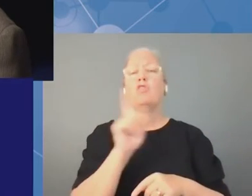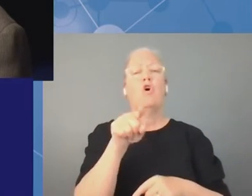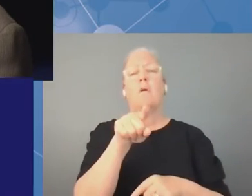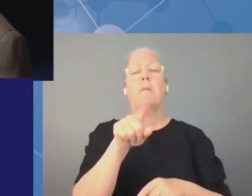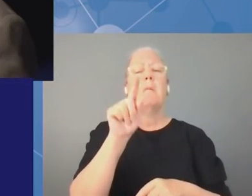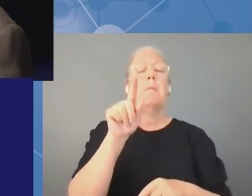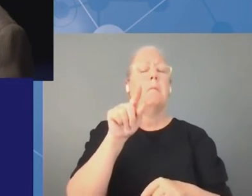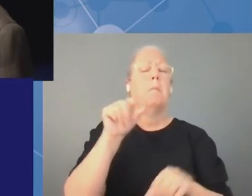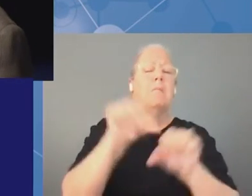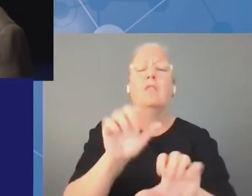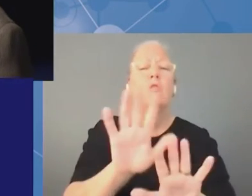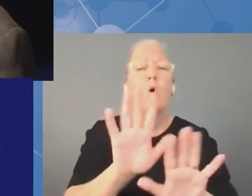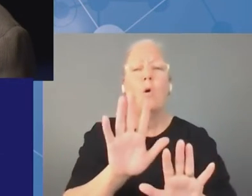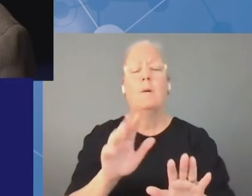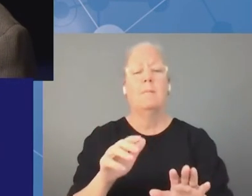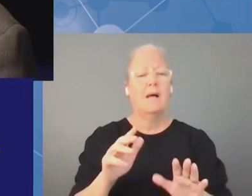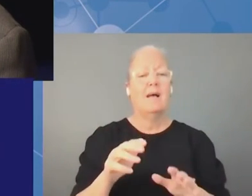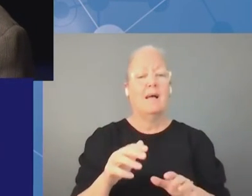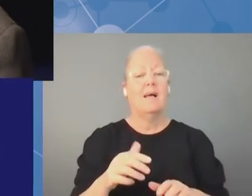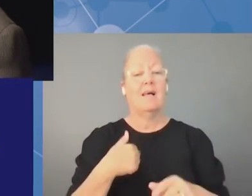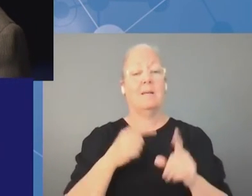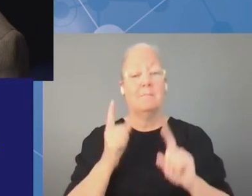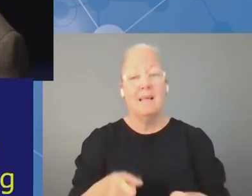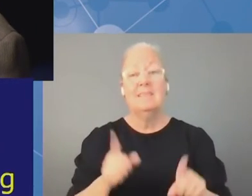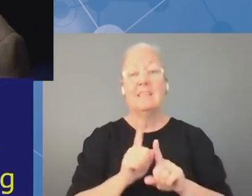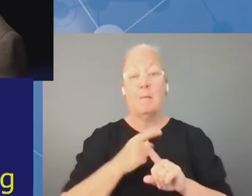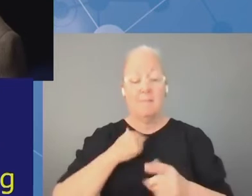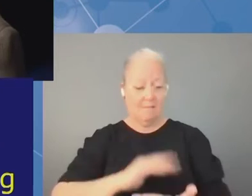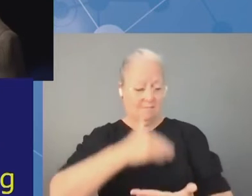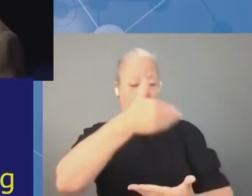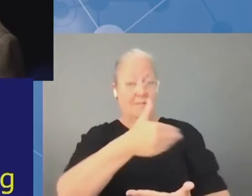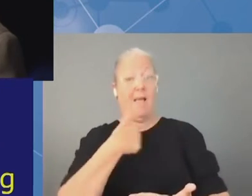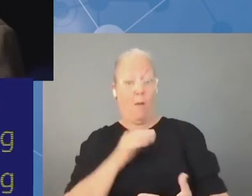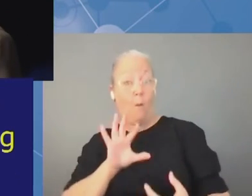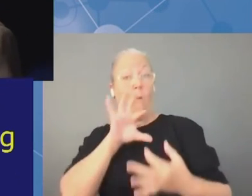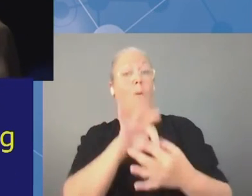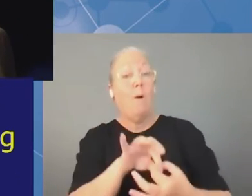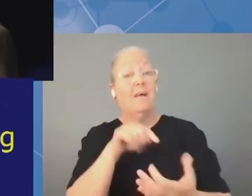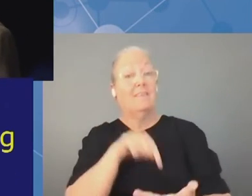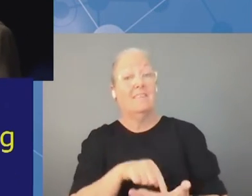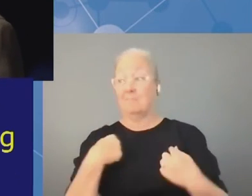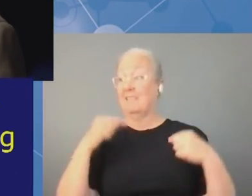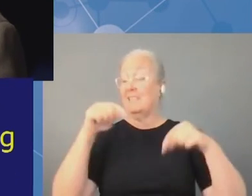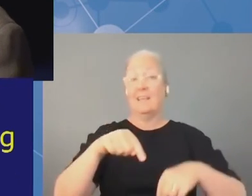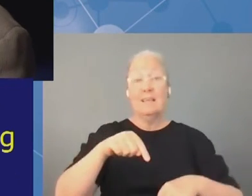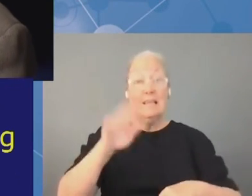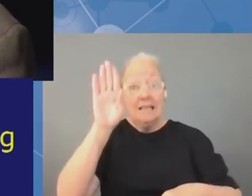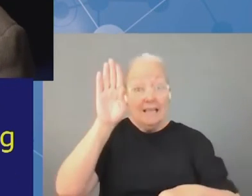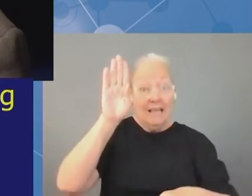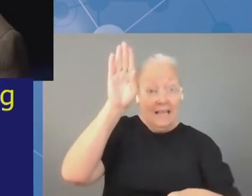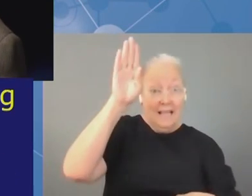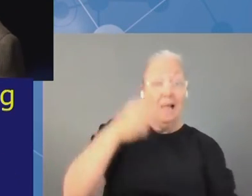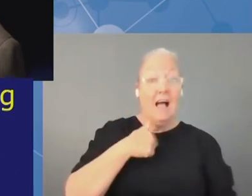саммита мы должны научиться чему-то новому. Так что моя обратная связь была